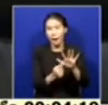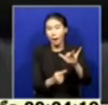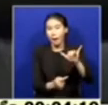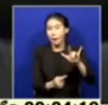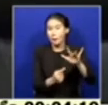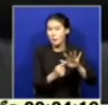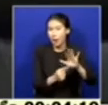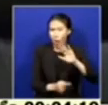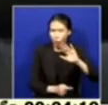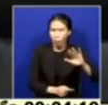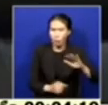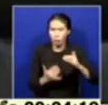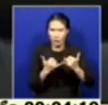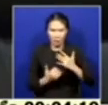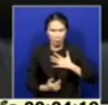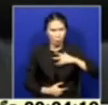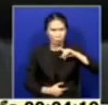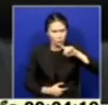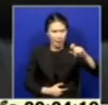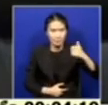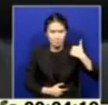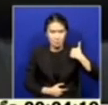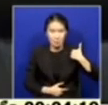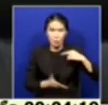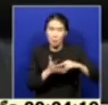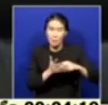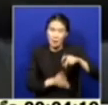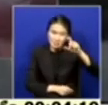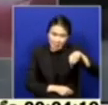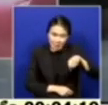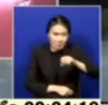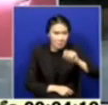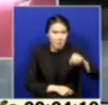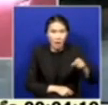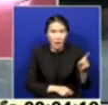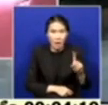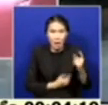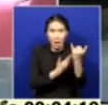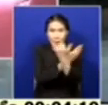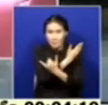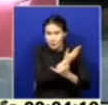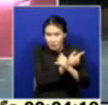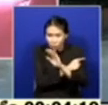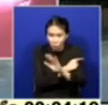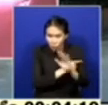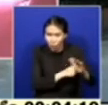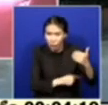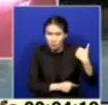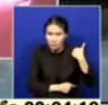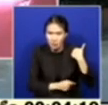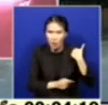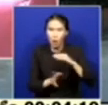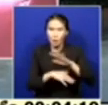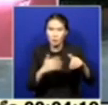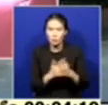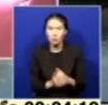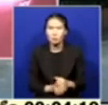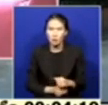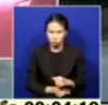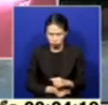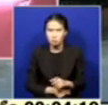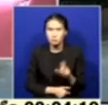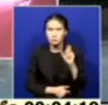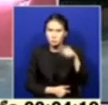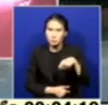ป็นนะฮะของประเทศนั้นๆซึ่งเชื่อว่าทุกประเทศก็มีกฎหมายลักษณะนี้อยู่ในกฎหมายอาญา